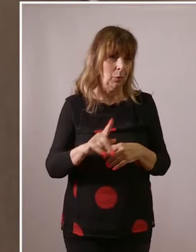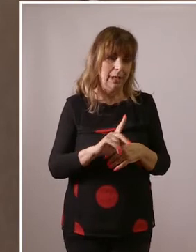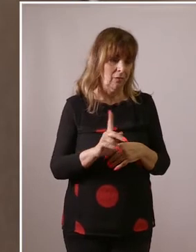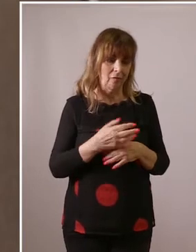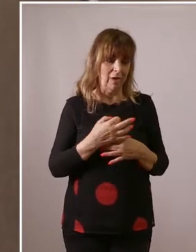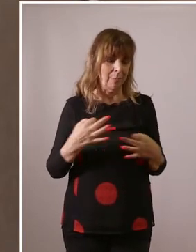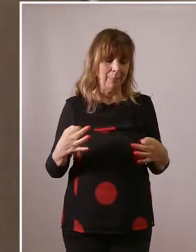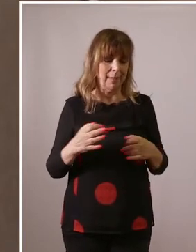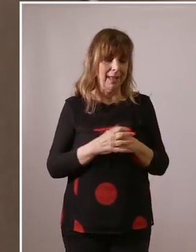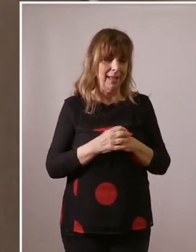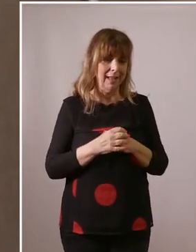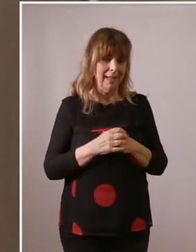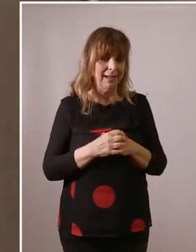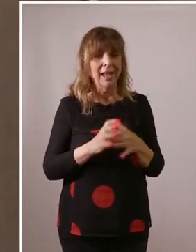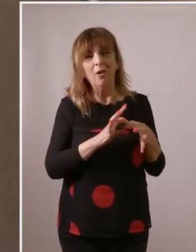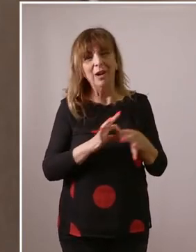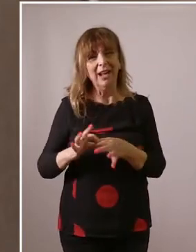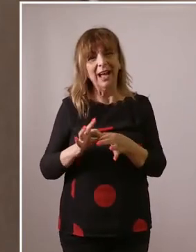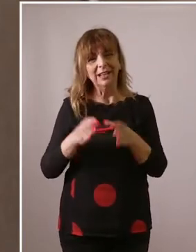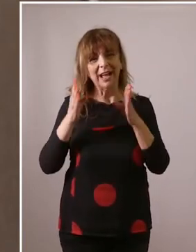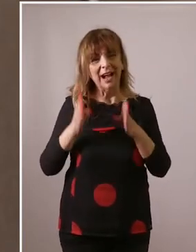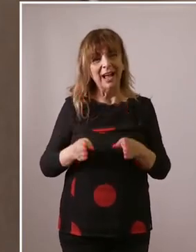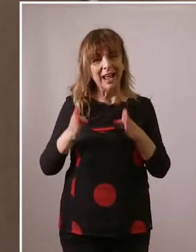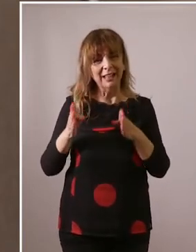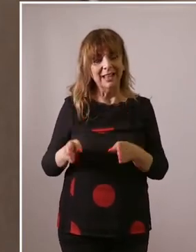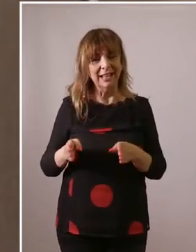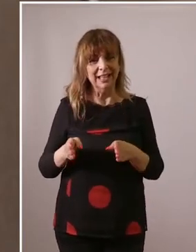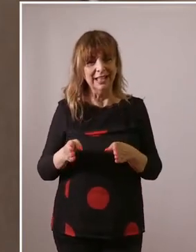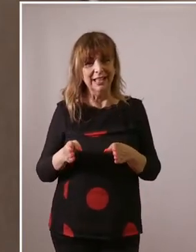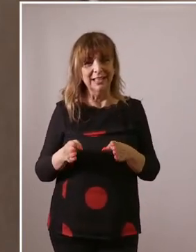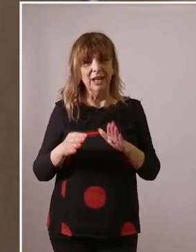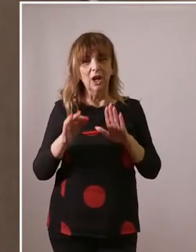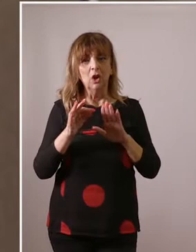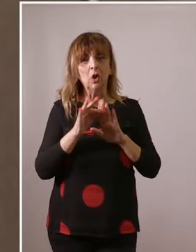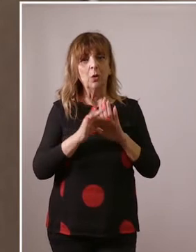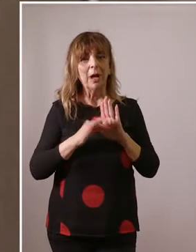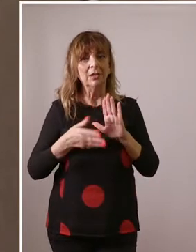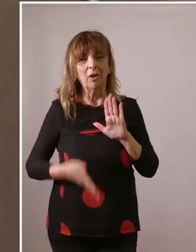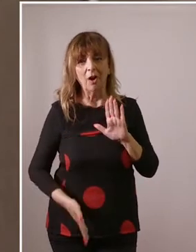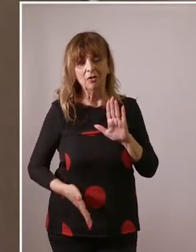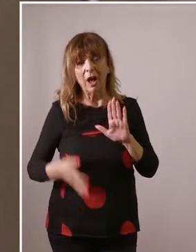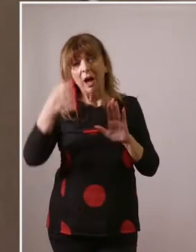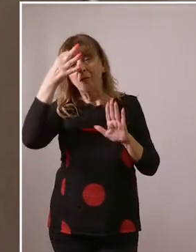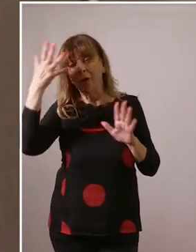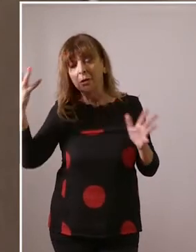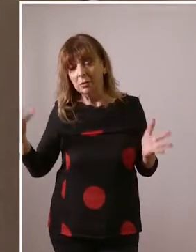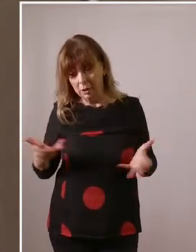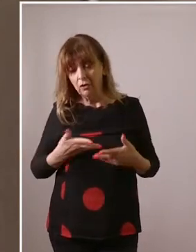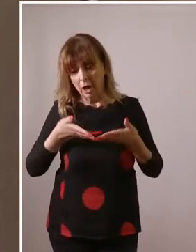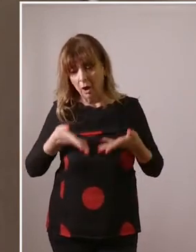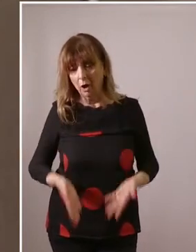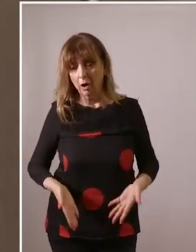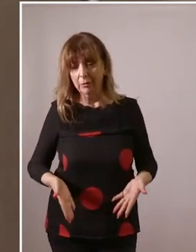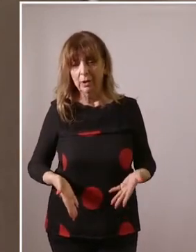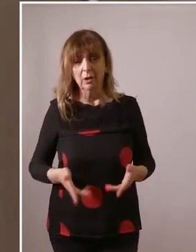ma in parte legata anche alle caratteristiche che la normazione odierna ha talora assunto una normazione